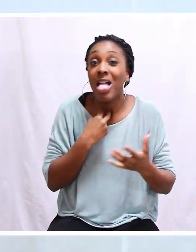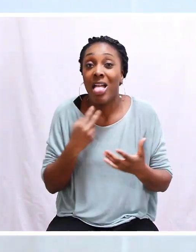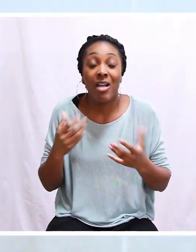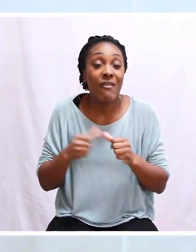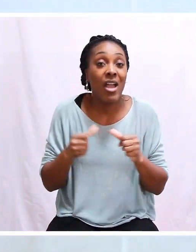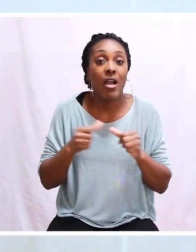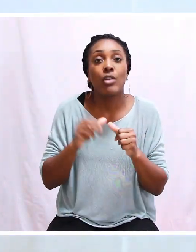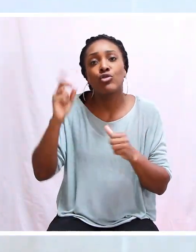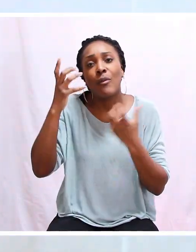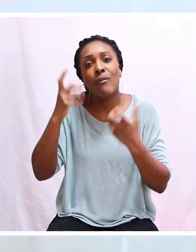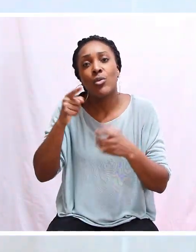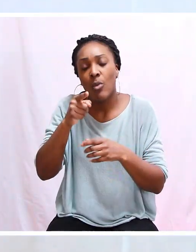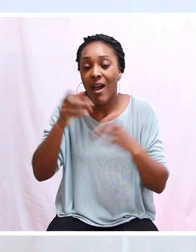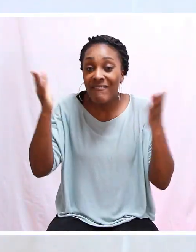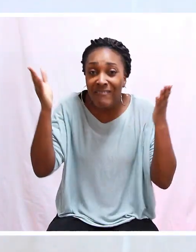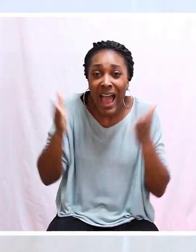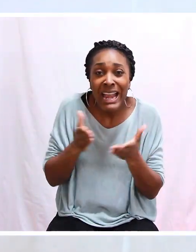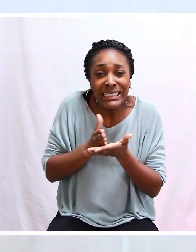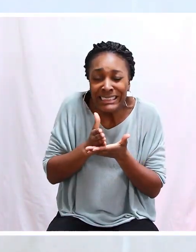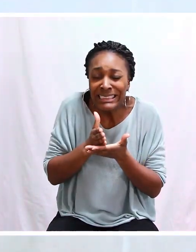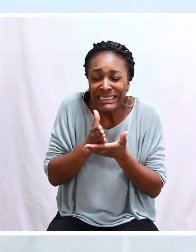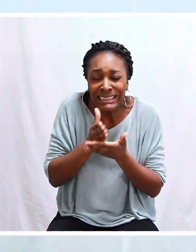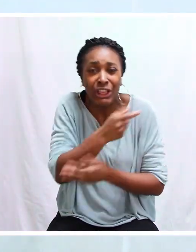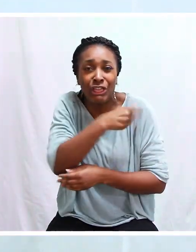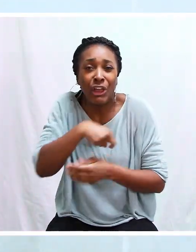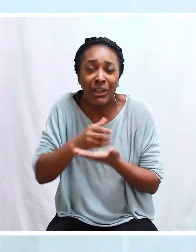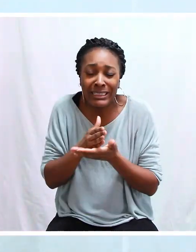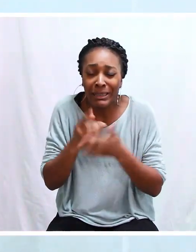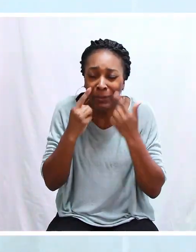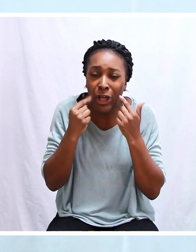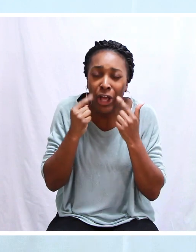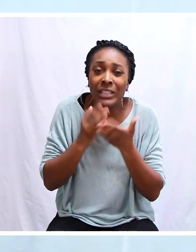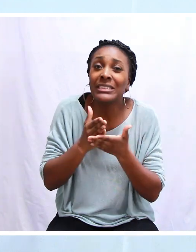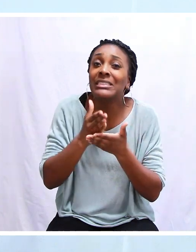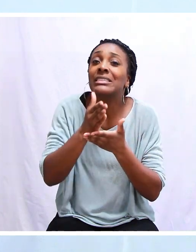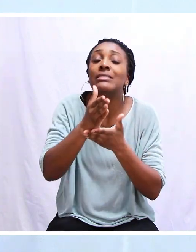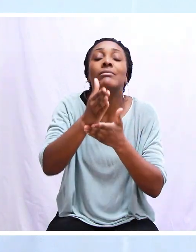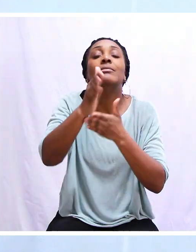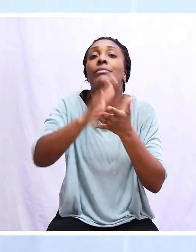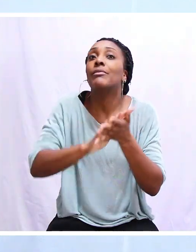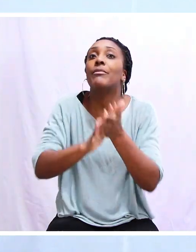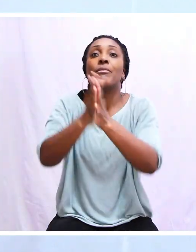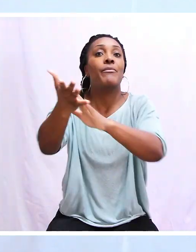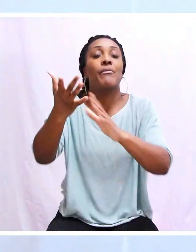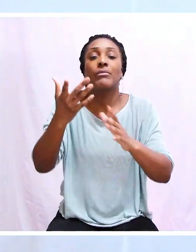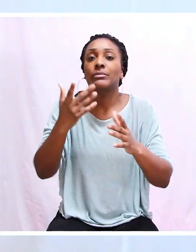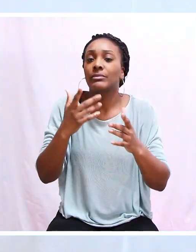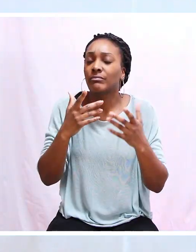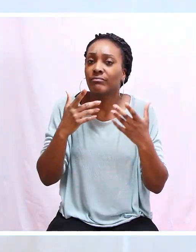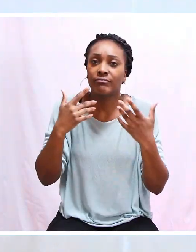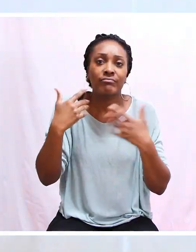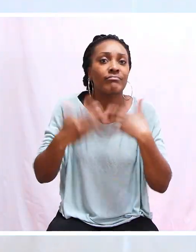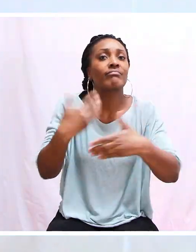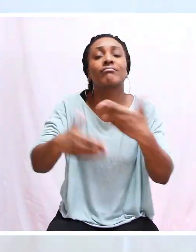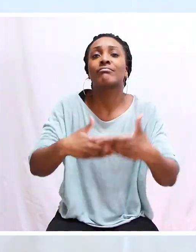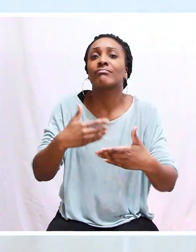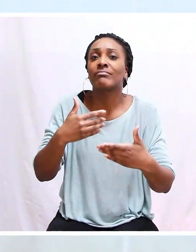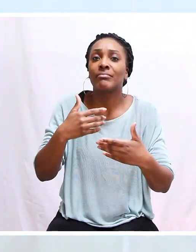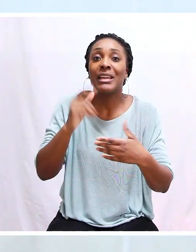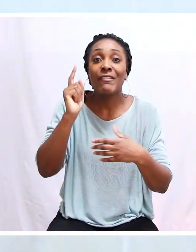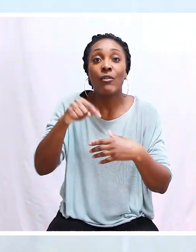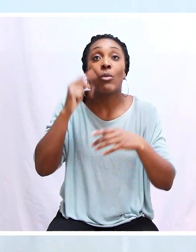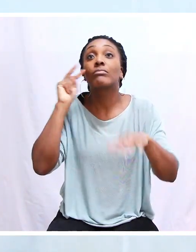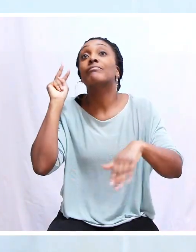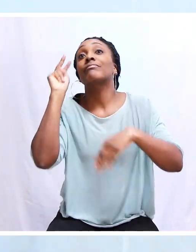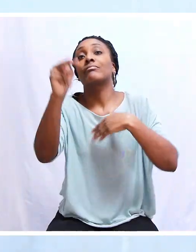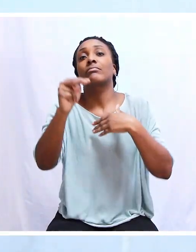à dire, oui, c'est une vallée, mais tu vas sortir de cette vallée des pleurs et tu vas la transformer en un lieu plein de sources, comme dit les Écritures. Si tu te projettes en